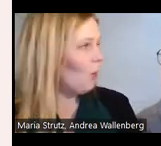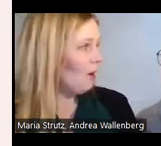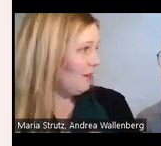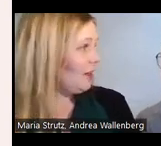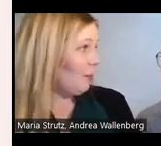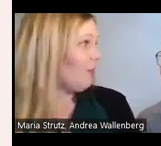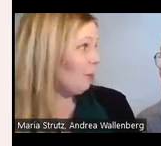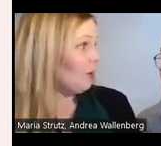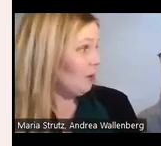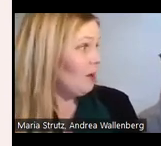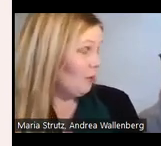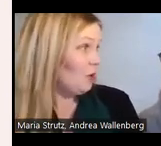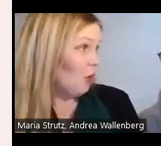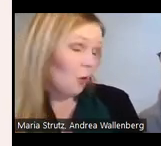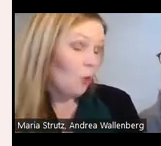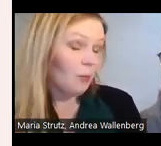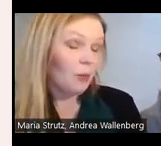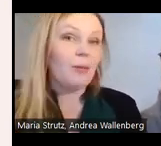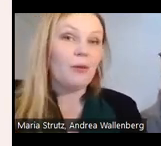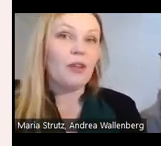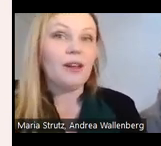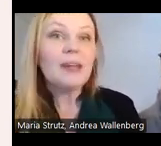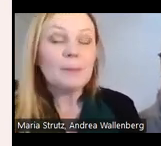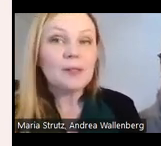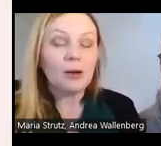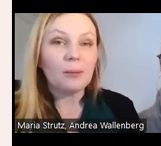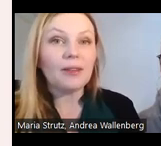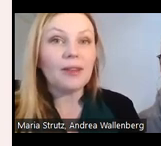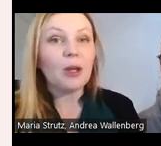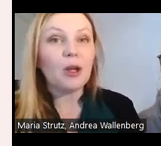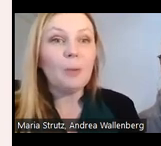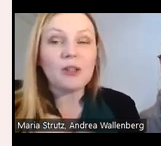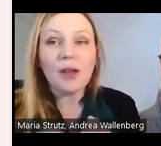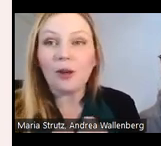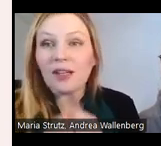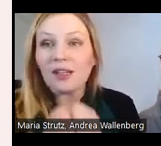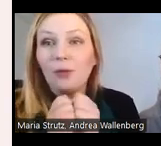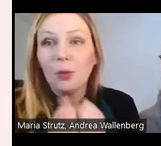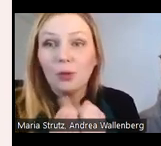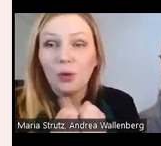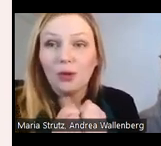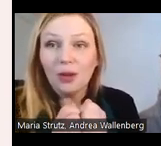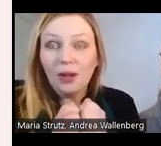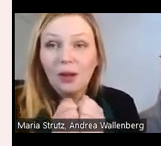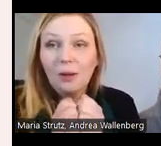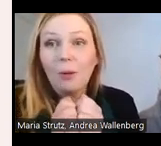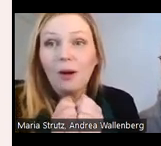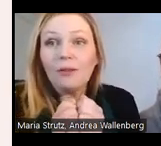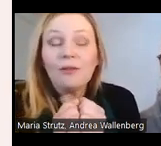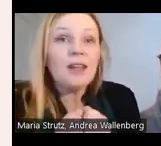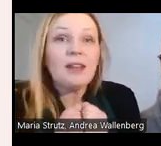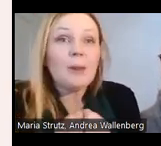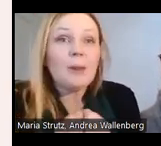AKK, eller vad man har varit med om. Men AKK brukar man ofta tipsa om, att när man bygger upp det så är det ju kanske foton